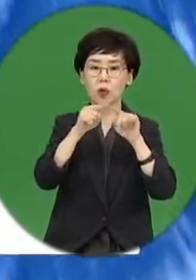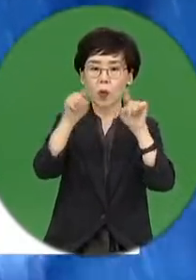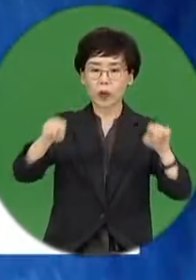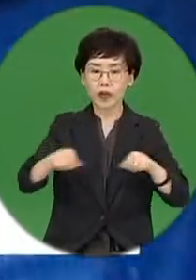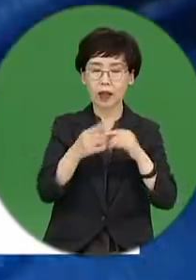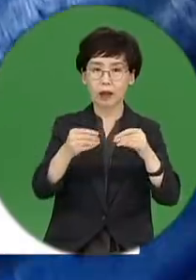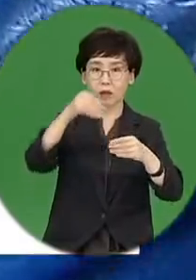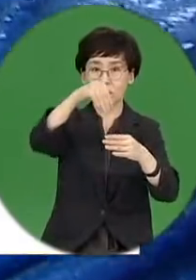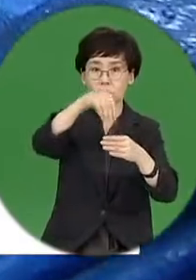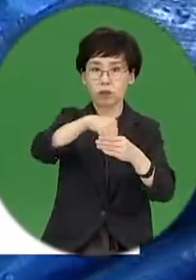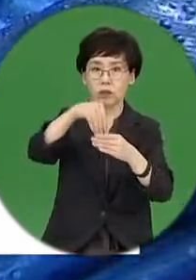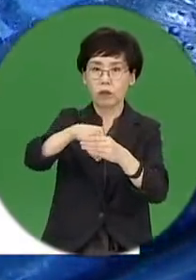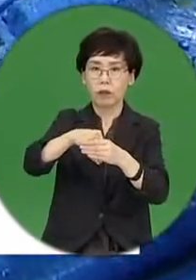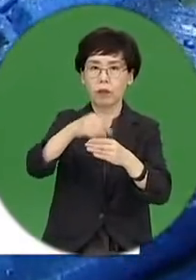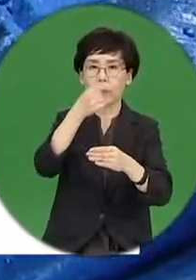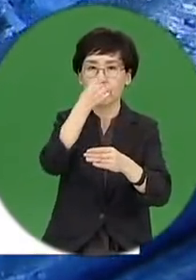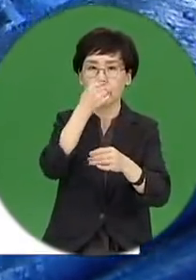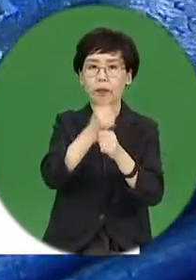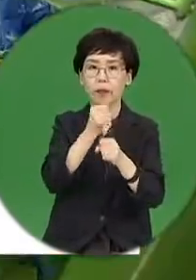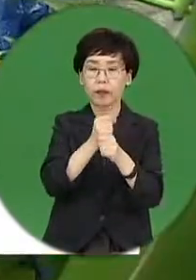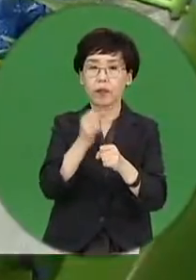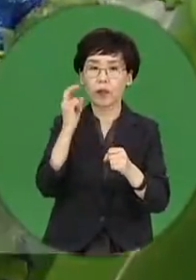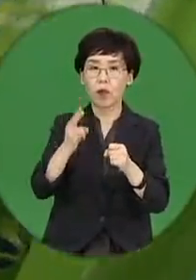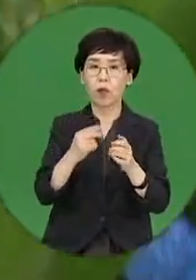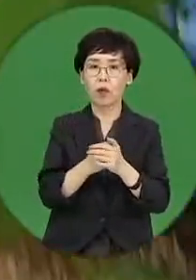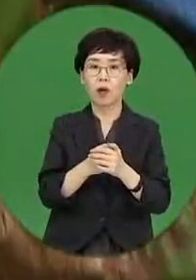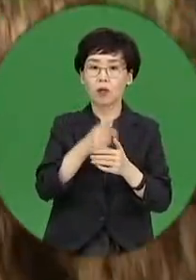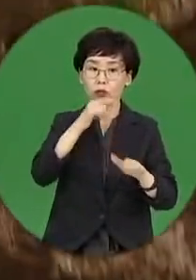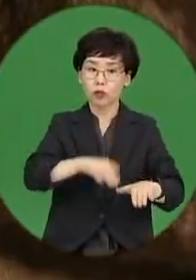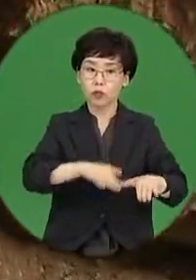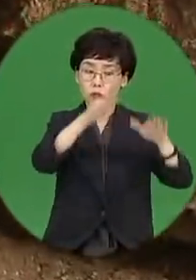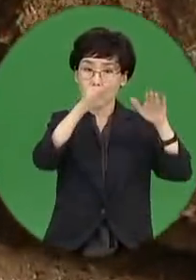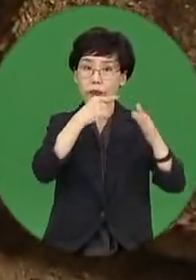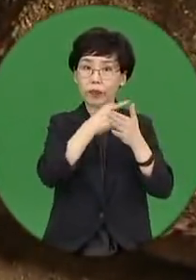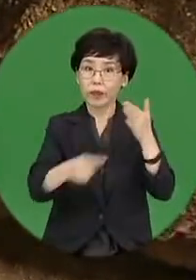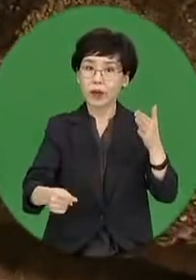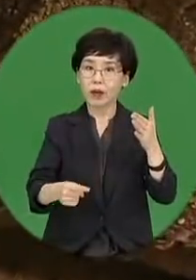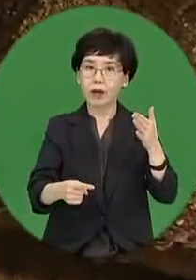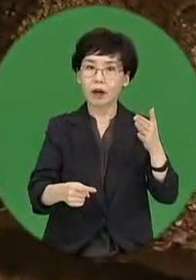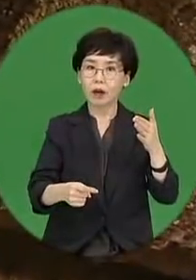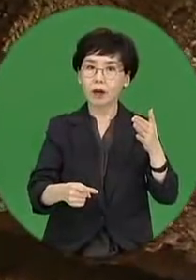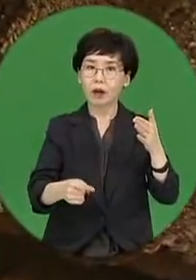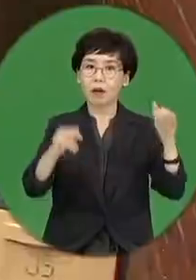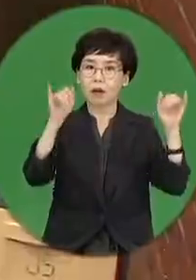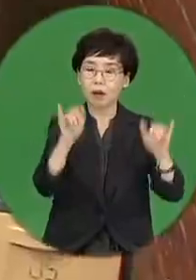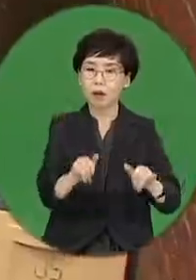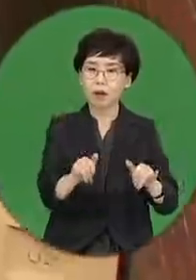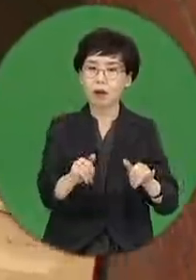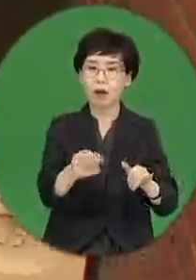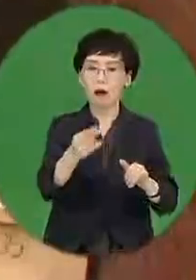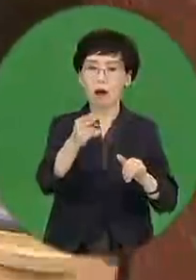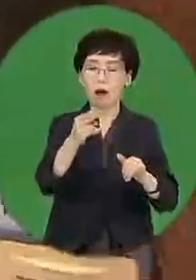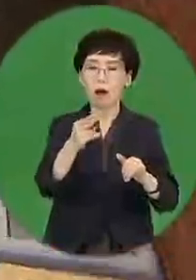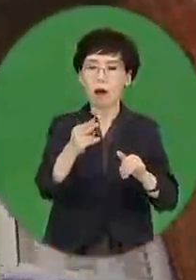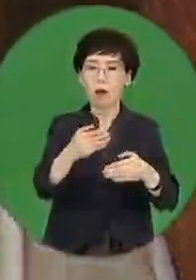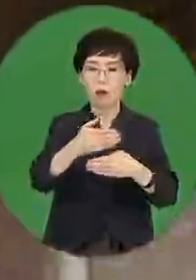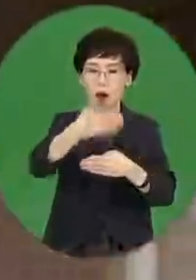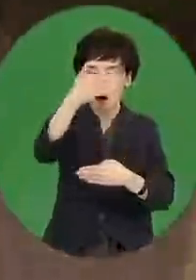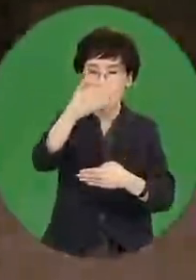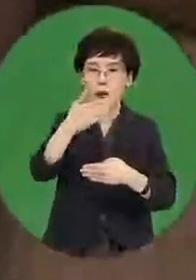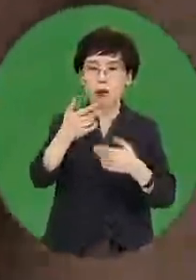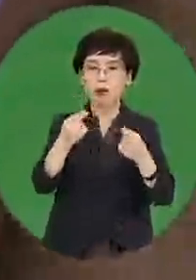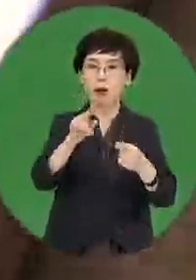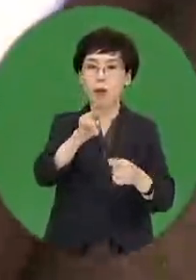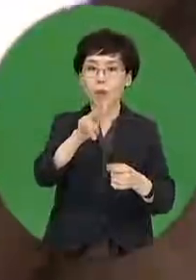침수 피해 대비해서는 우선 갈라진 외벽이나 지붕이 없는지 점검합니다. 벌어진 틈새는 시멘트로 메우는 등